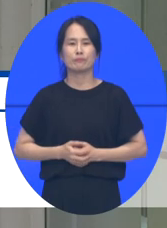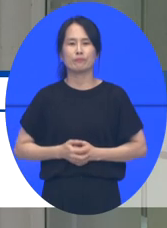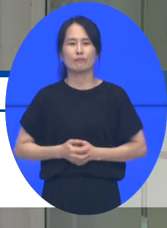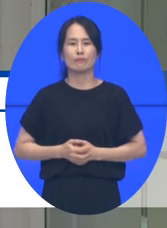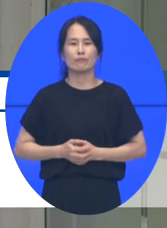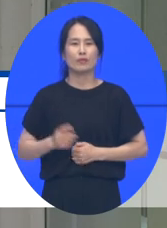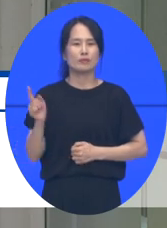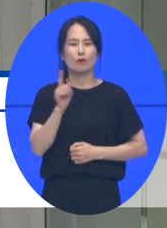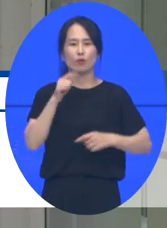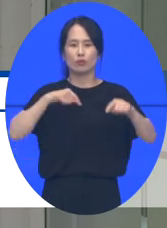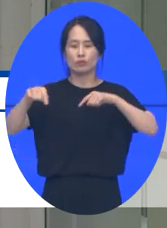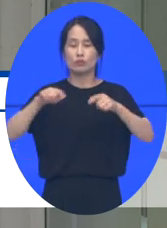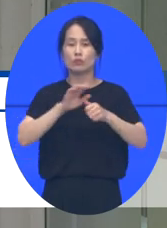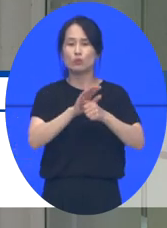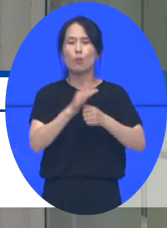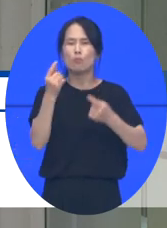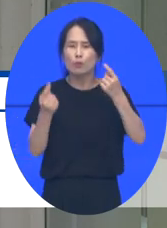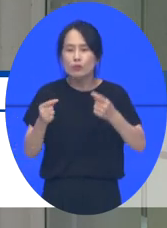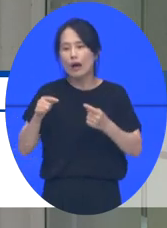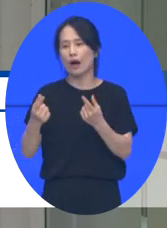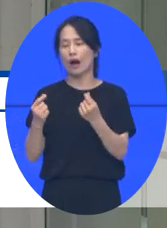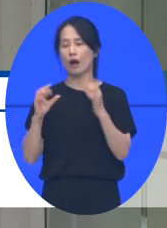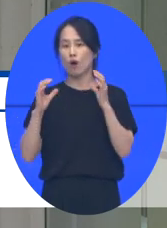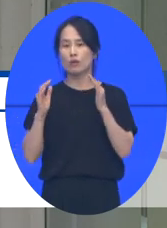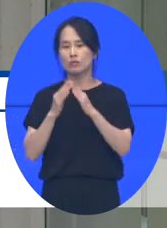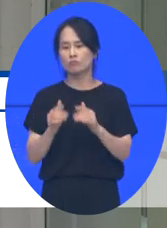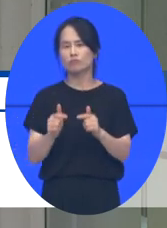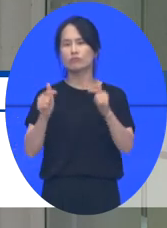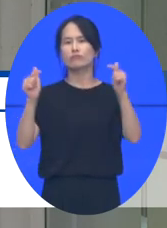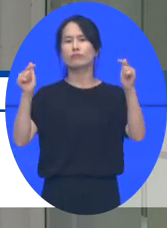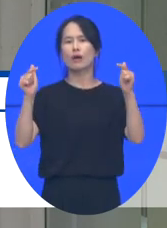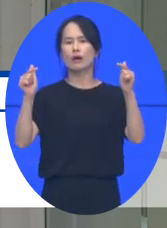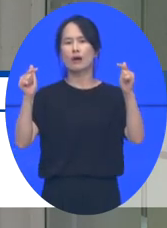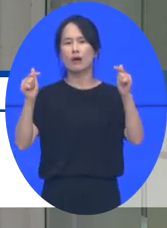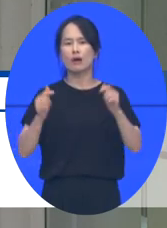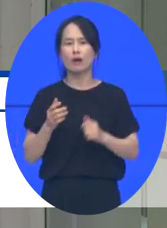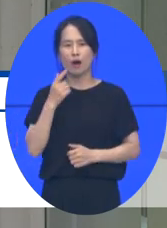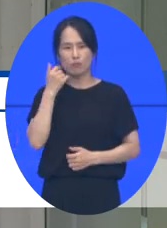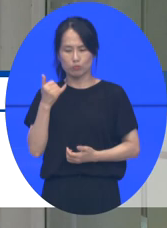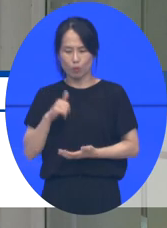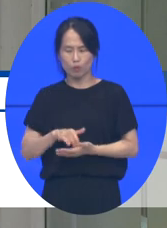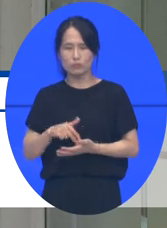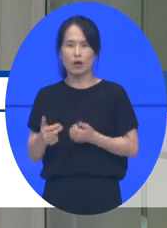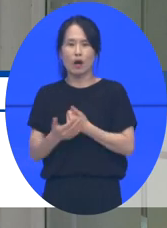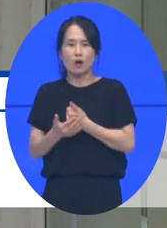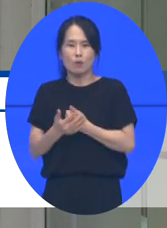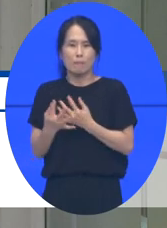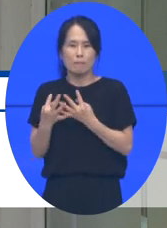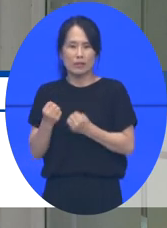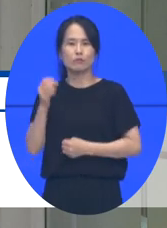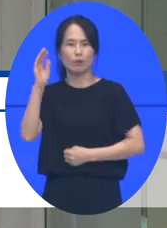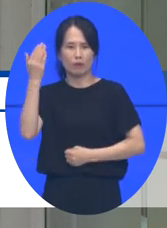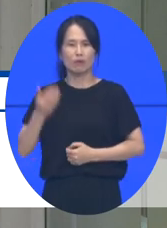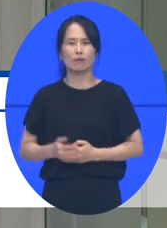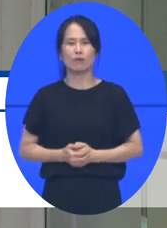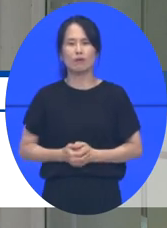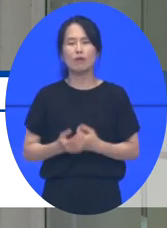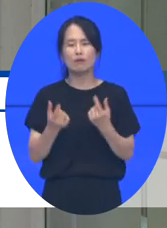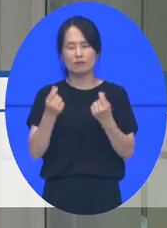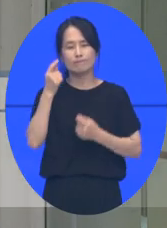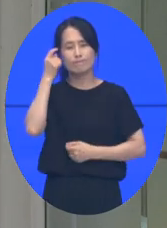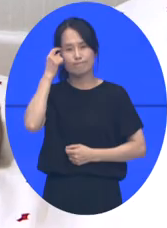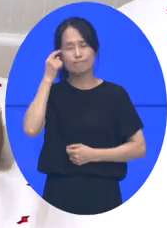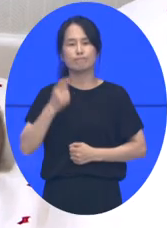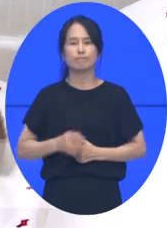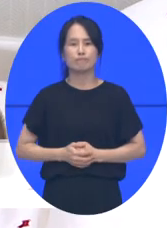그 어떤 정책적 지원보다 이런 어린이집이 진짜 많아지는 게 부모들에게 좀 도움이 많이 되지 않을까 그렇게